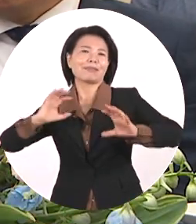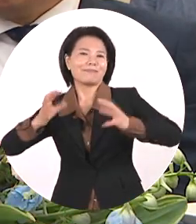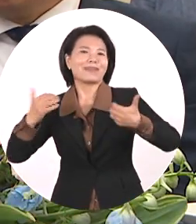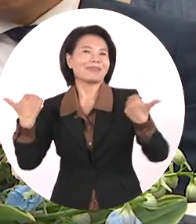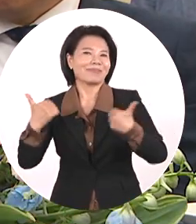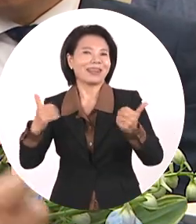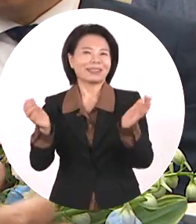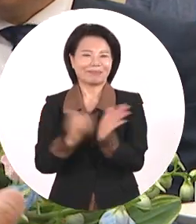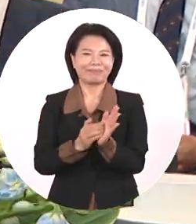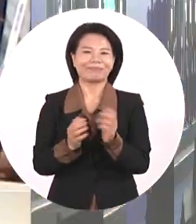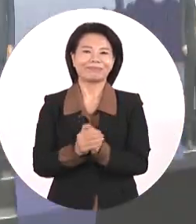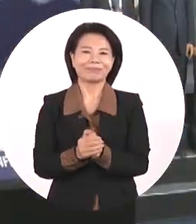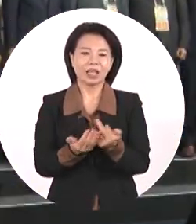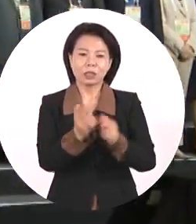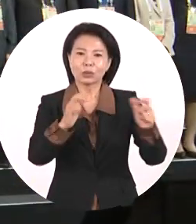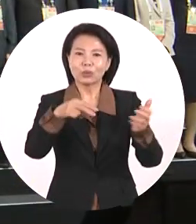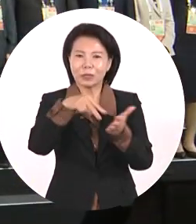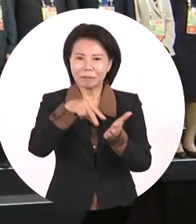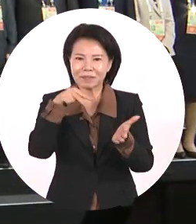폭넓게 논의됐습니다.